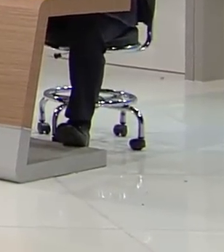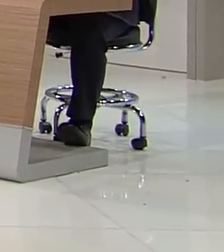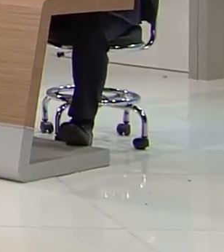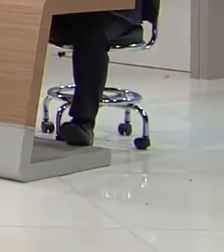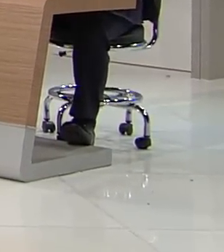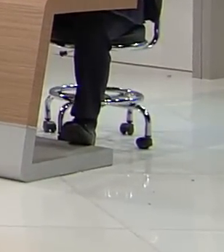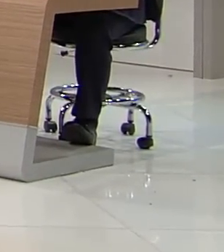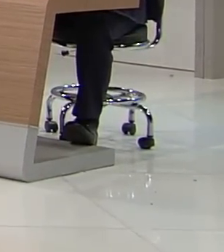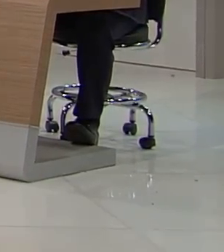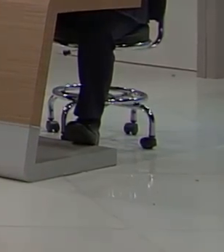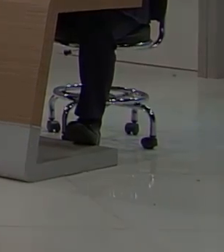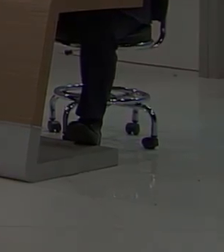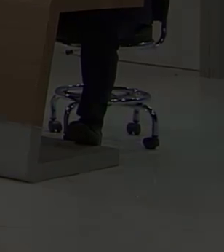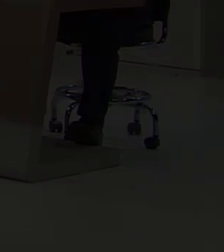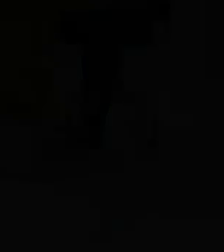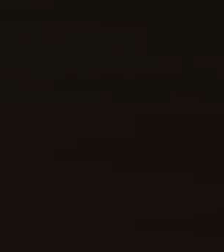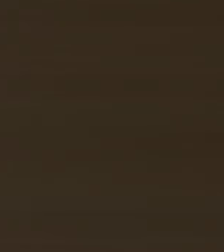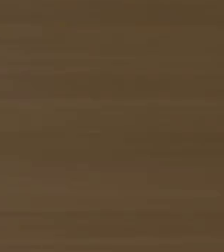e